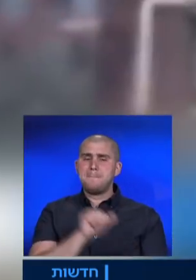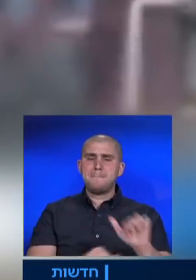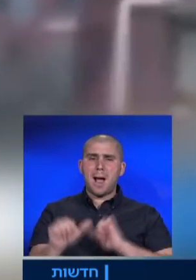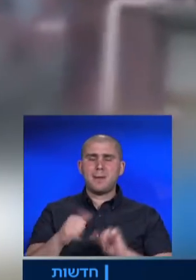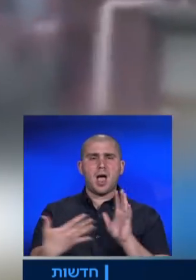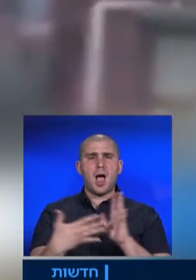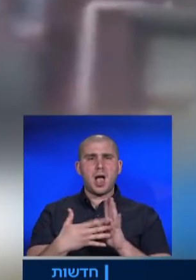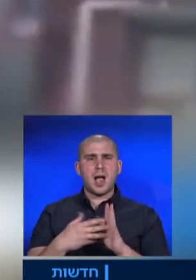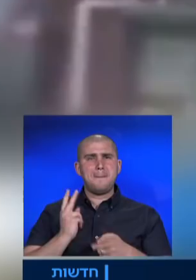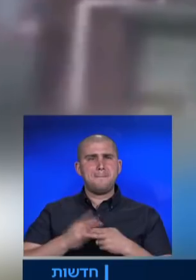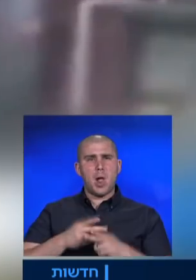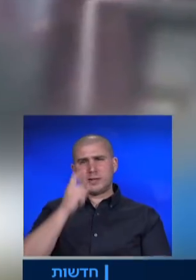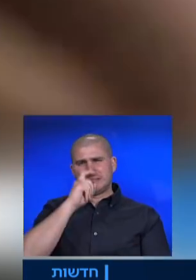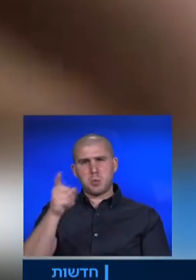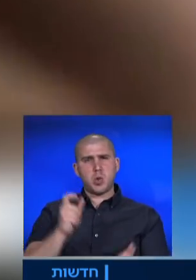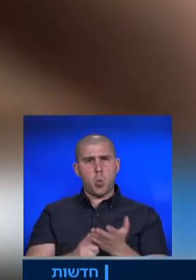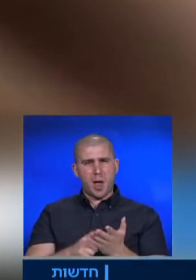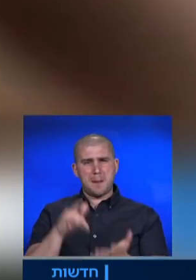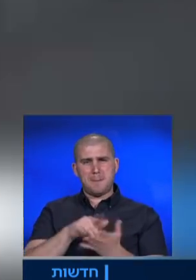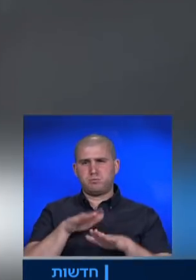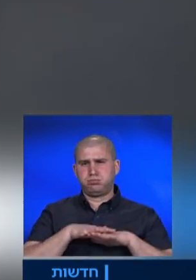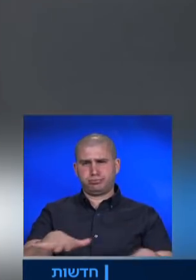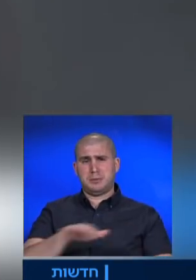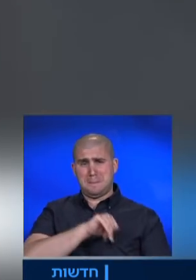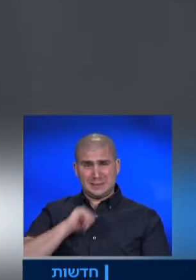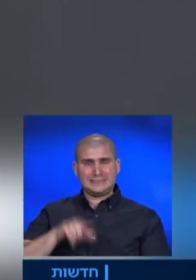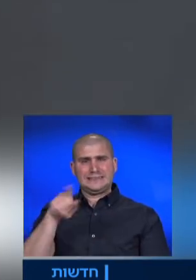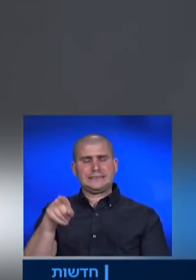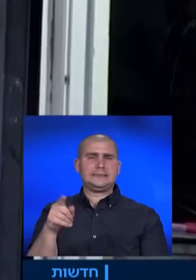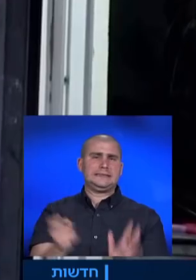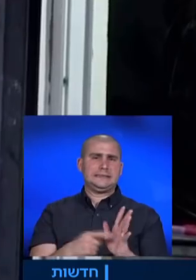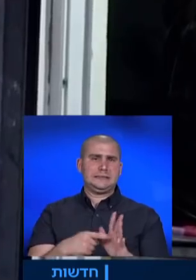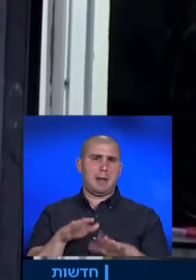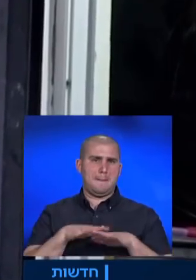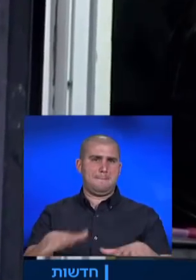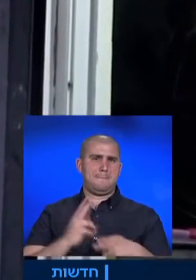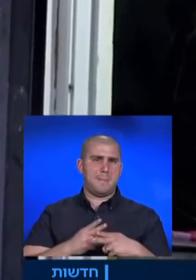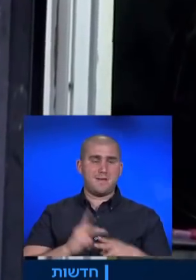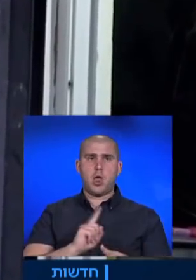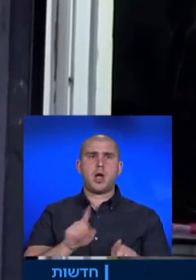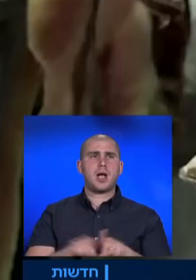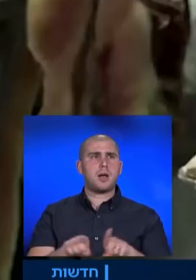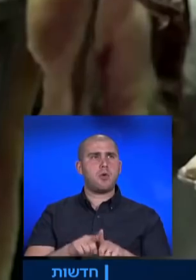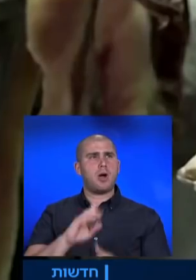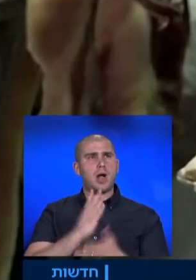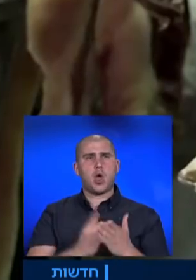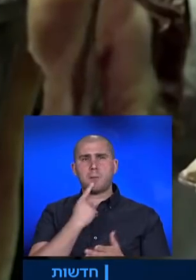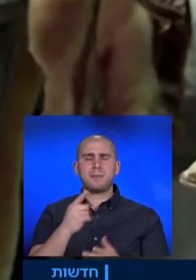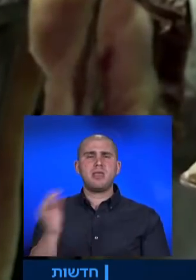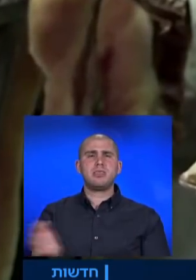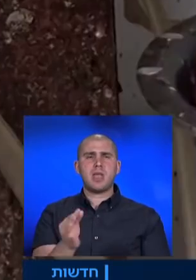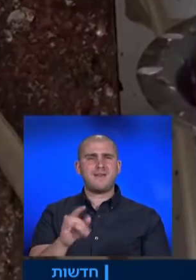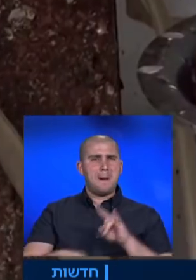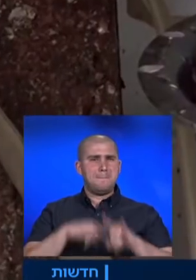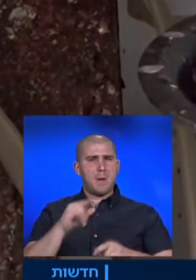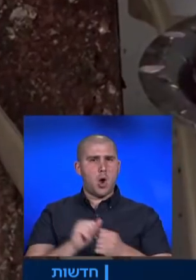בעיר ווהאן, מוקד התפרצות הנגיף בסין, היא המקור למגפה, שלא כמו התיאוריה הרווחת שהנגיף הועבר מבעלי חיים לבני אדם